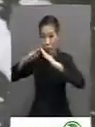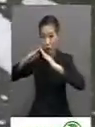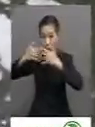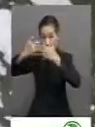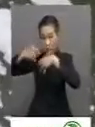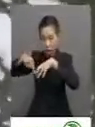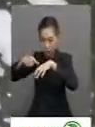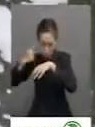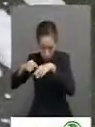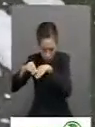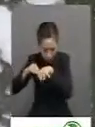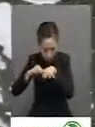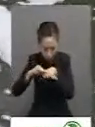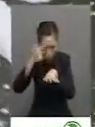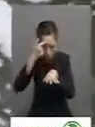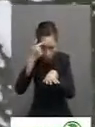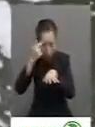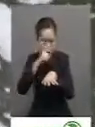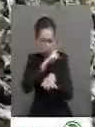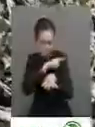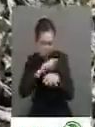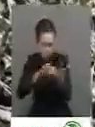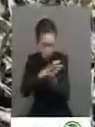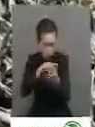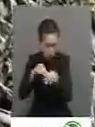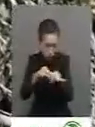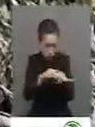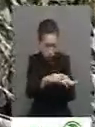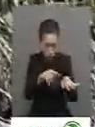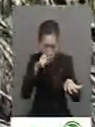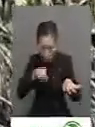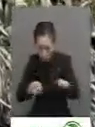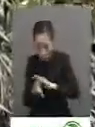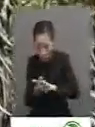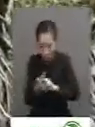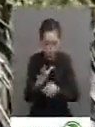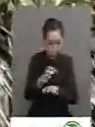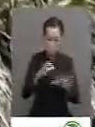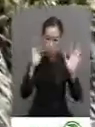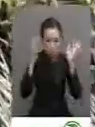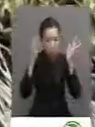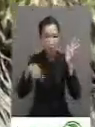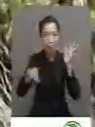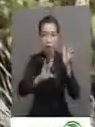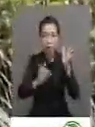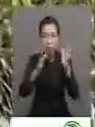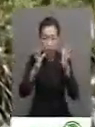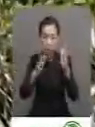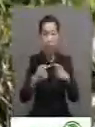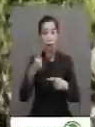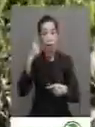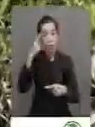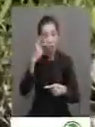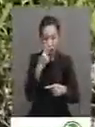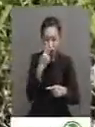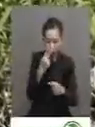างๆขุ่นข้นส่งกลิ่นเหม็นสังเกตในน้ำไม่มีสิ่งมีชีวิตแม้แต่ชนิดเดียวนอกจากนี้พบคราบสีขาว